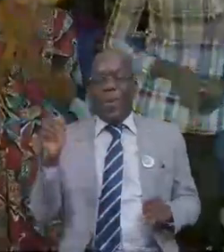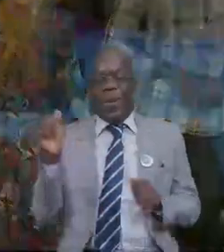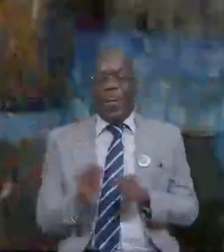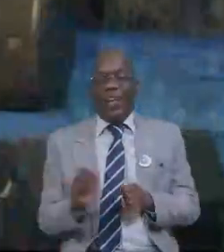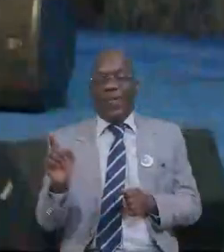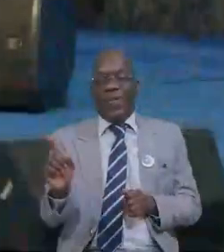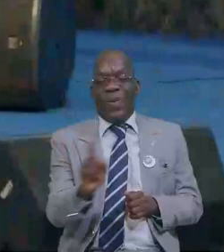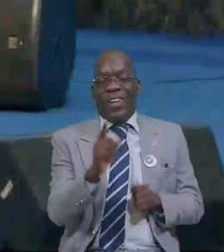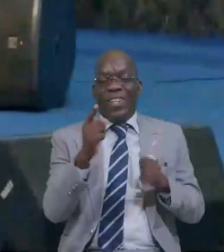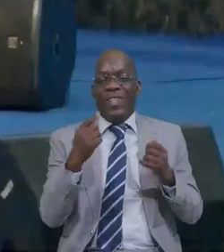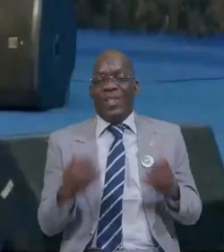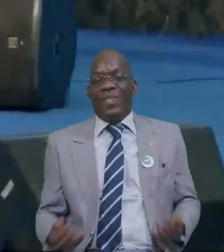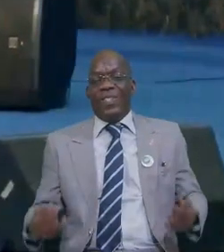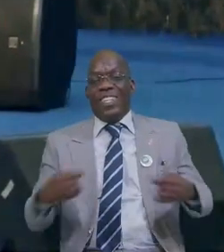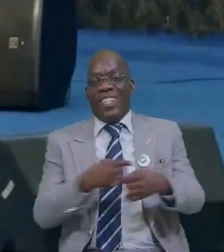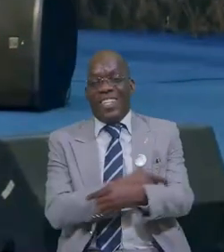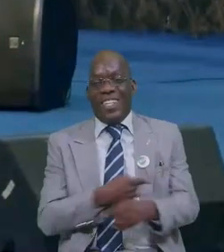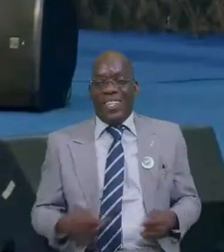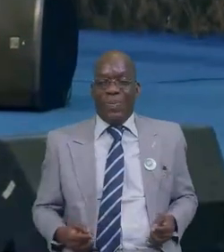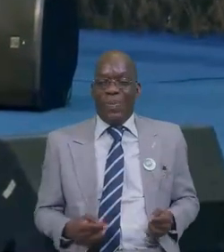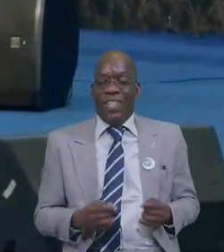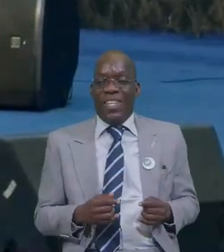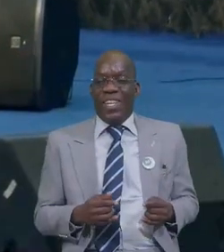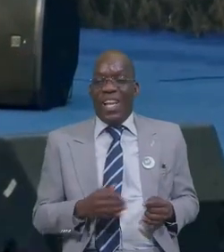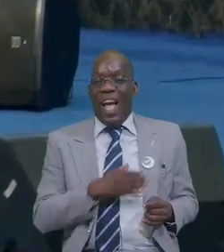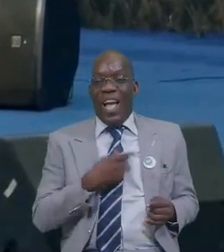Libération pour tout le monde aujourd'hui.